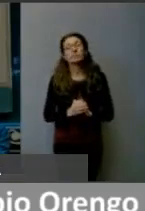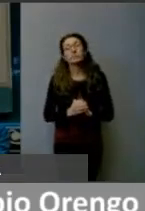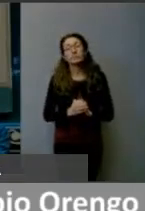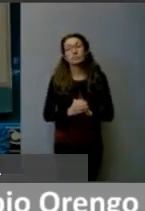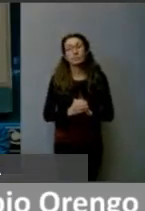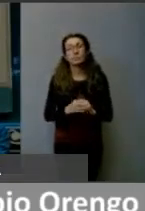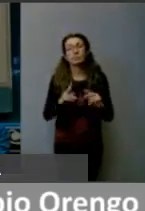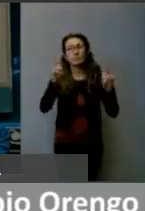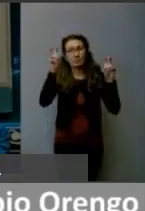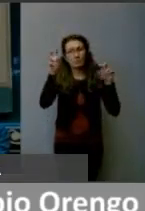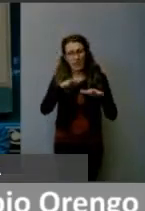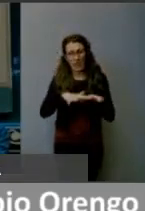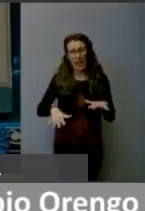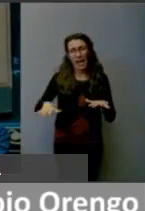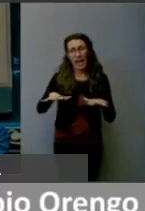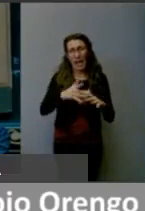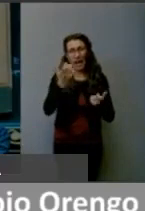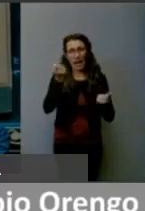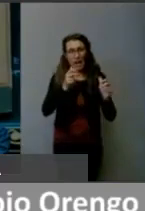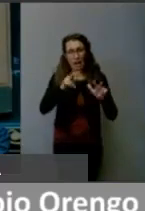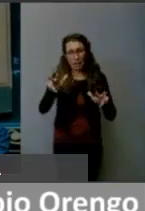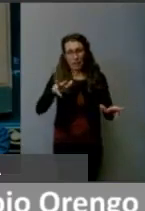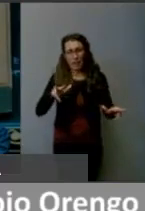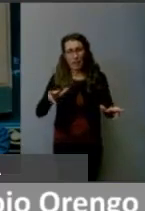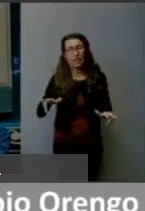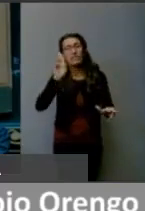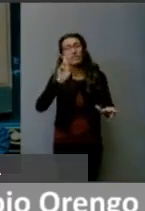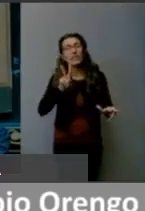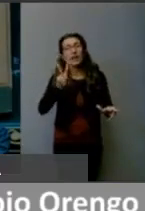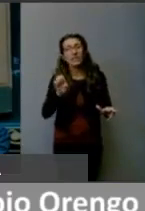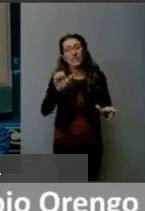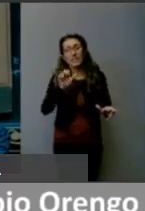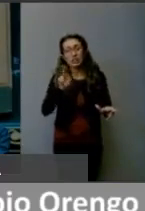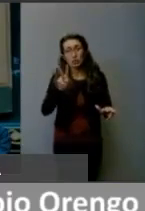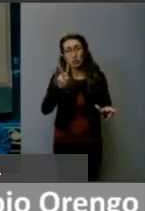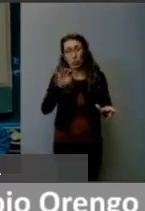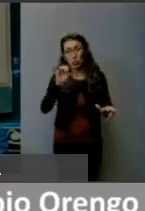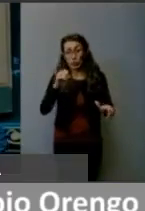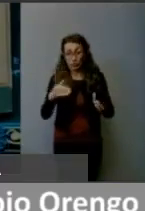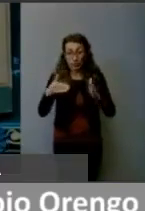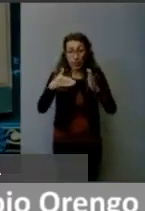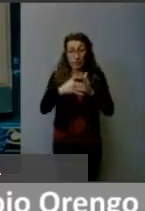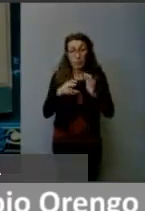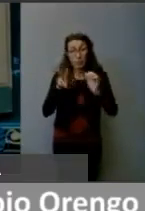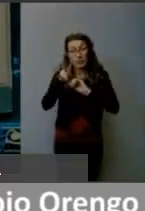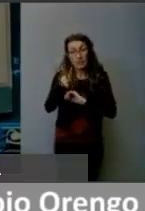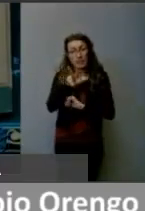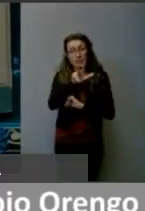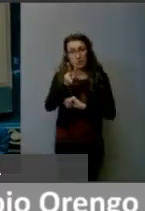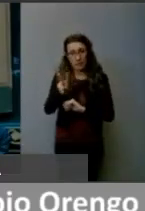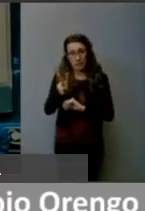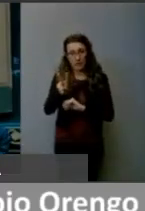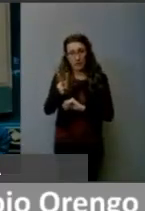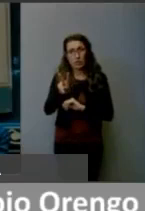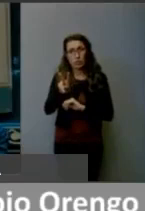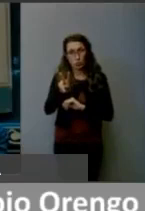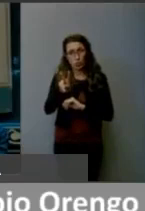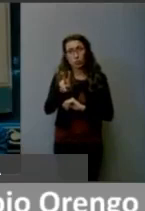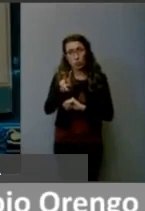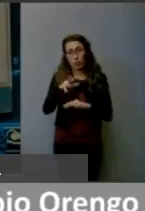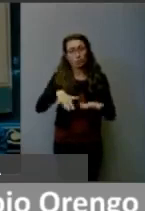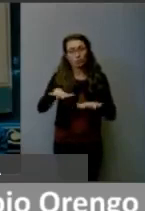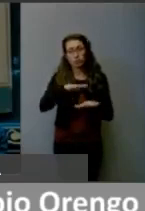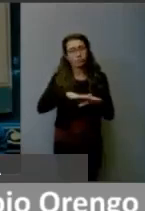Ottimizzazione area parcheggio di via Vesuvio in prossimità del capolinea della linea 39. Risponde l'assessore